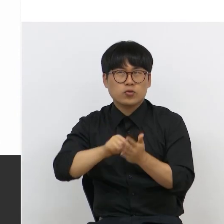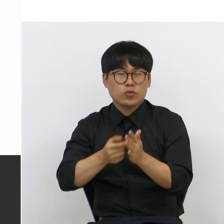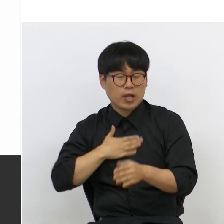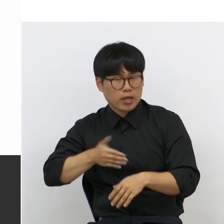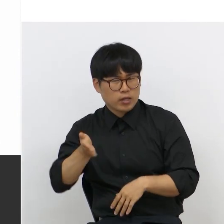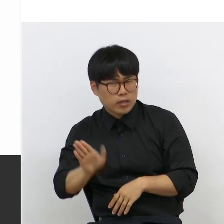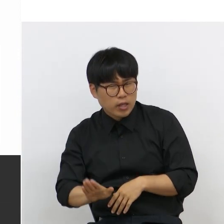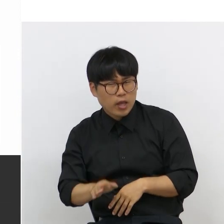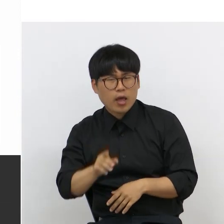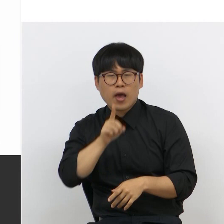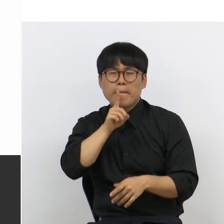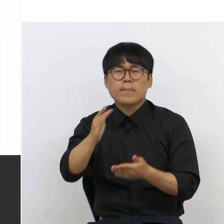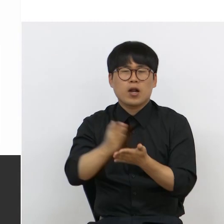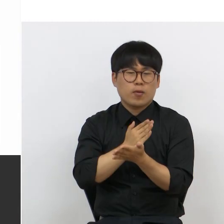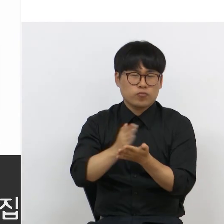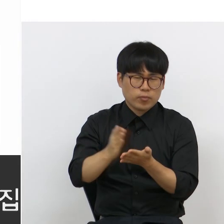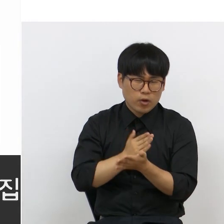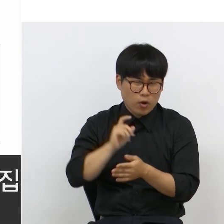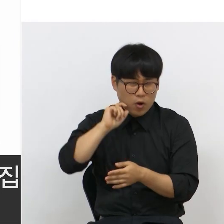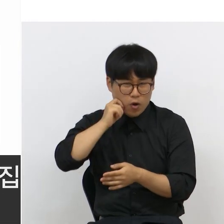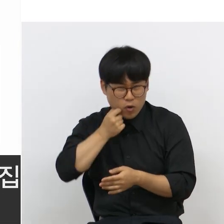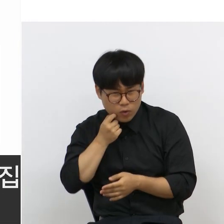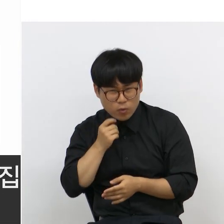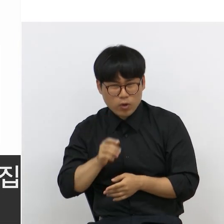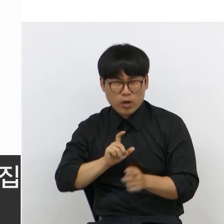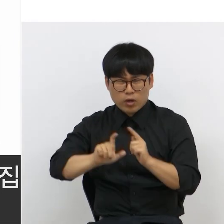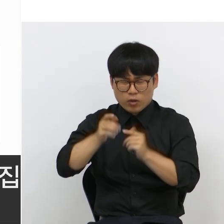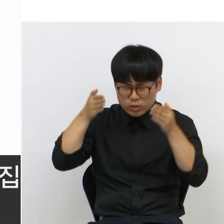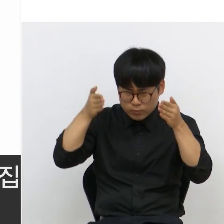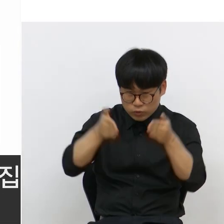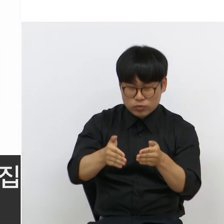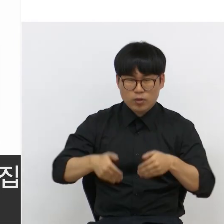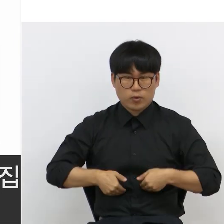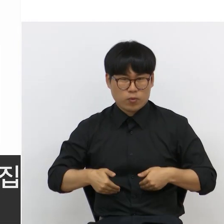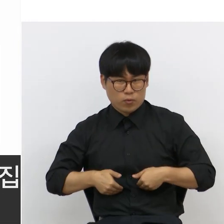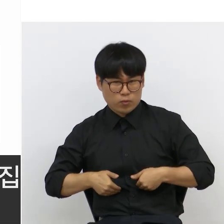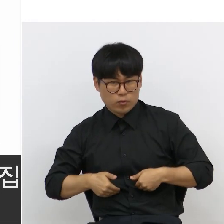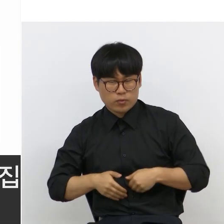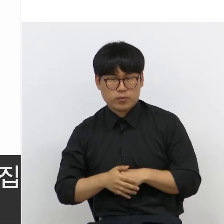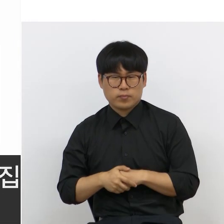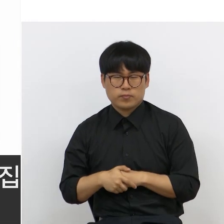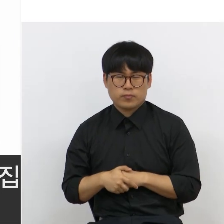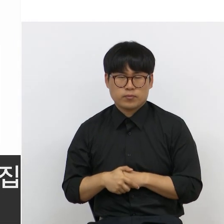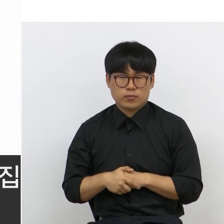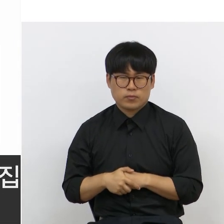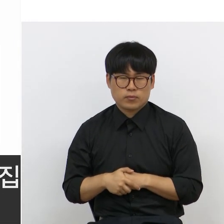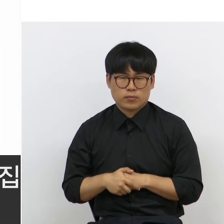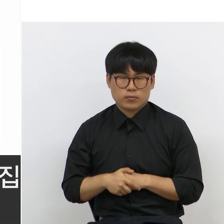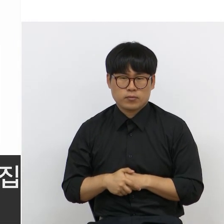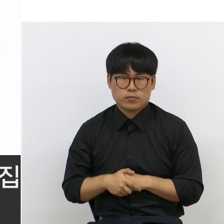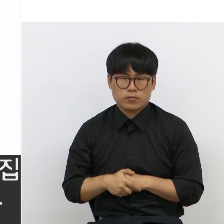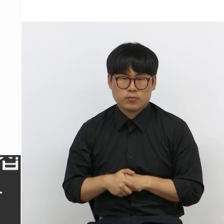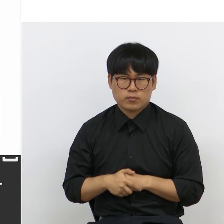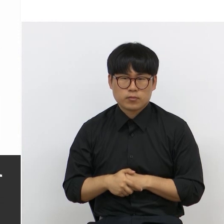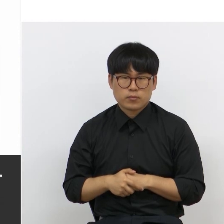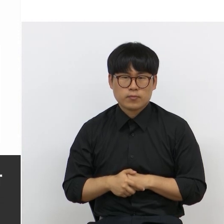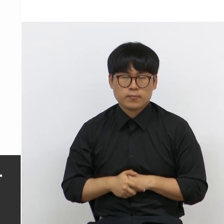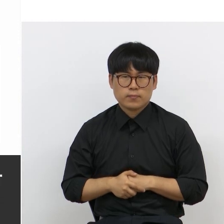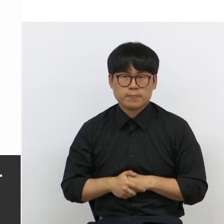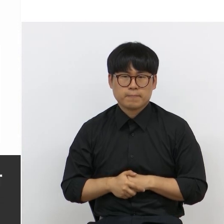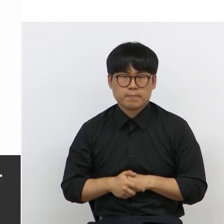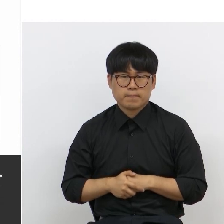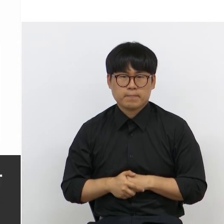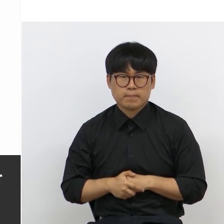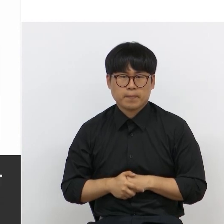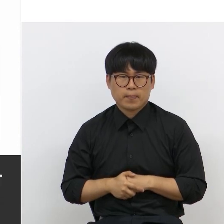상당한 집중과 노력을 통해서 간신히 가능한 그런 종류의 소리라고 보여드릴 수 있습니다. 그래서